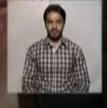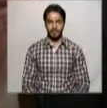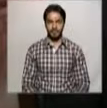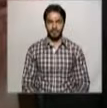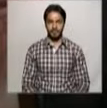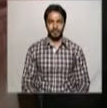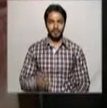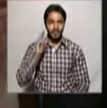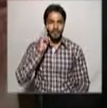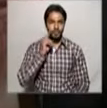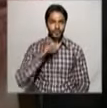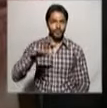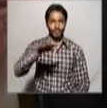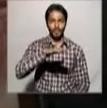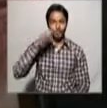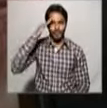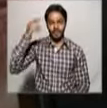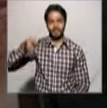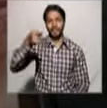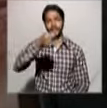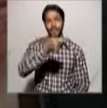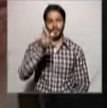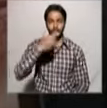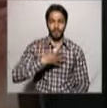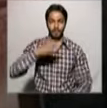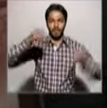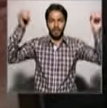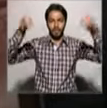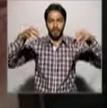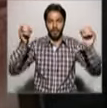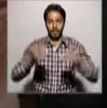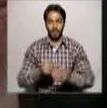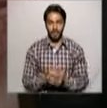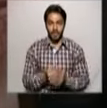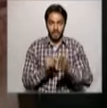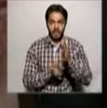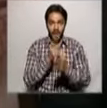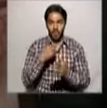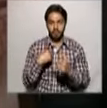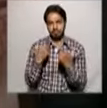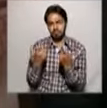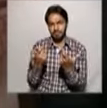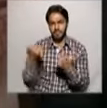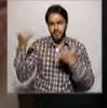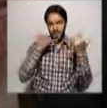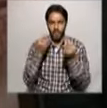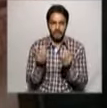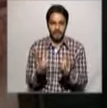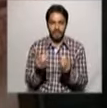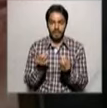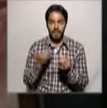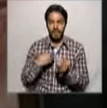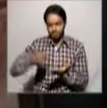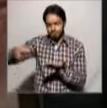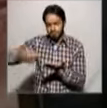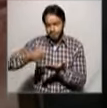تأتينا اتصالات مشاهدين الكرام، نحن نقرأ الأسئلة الواردة على الصفحة مع الدكتور عامر ليجيب عنها